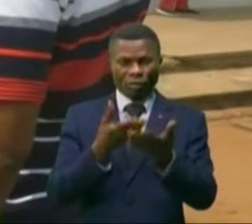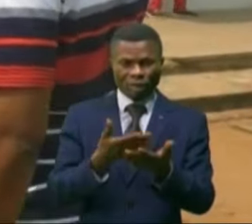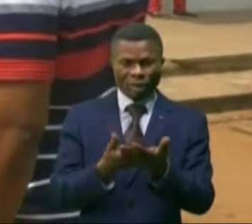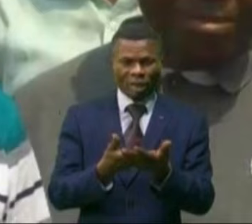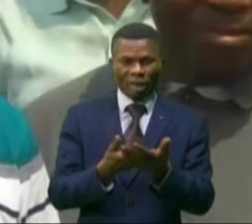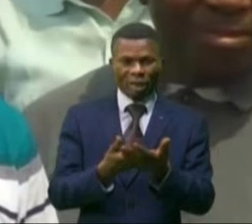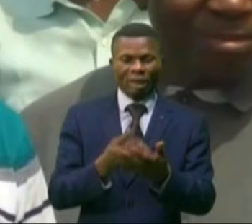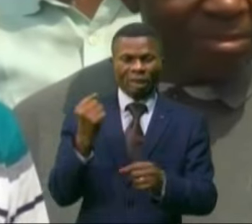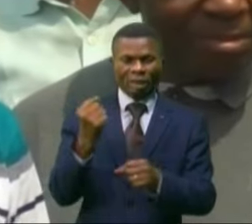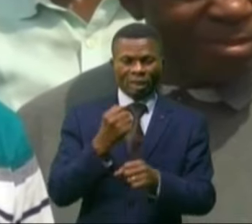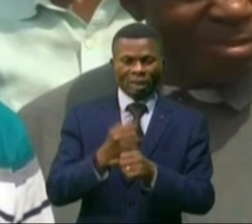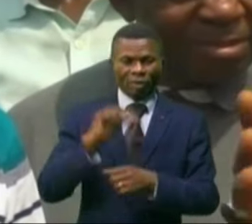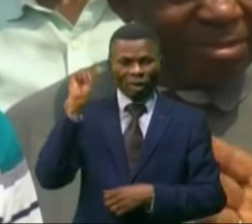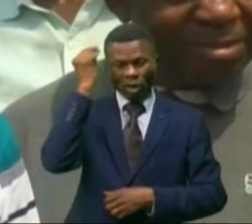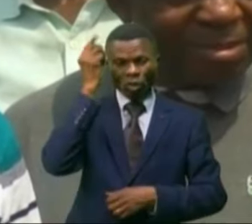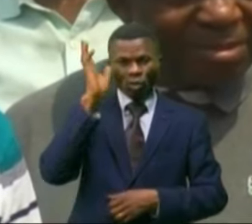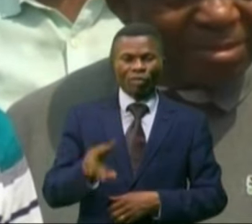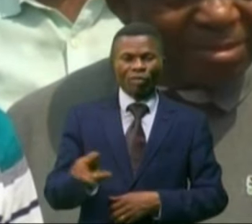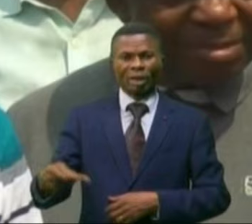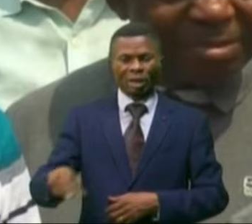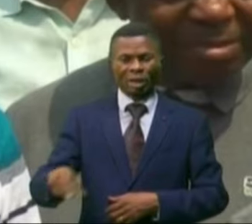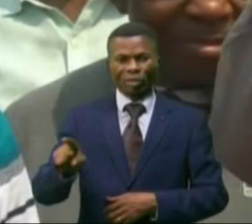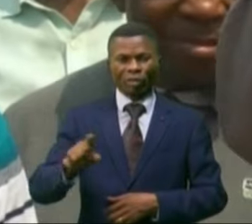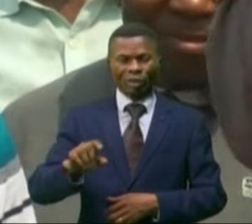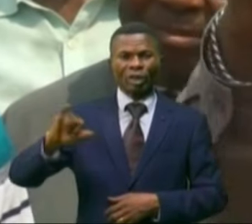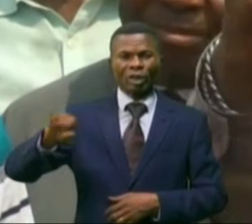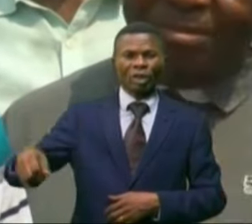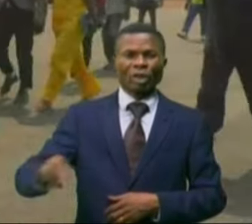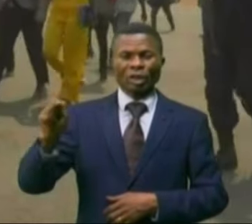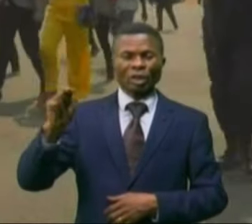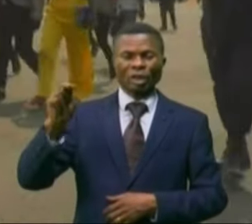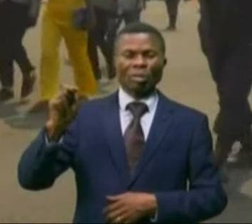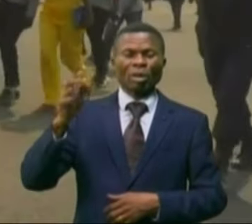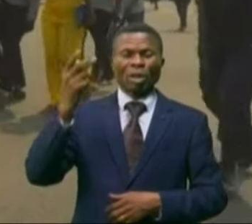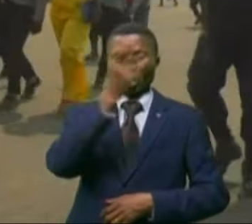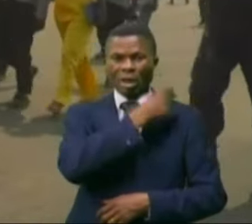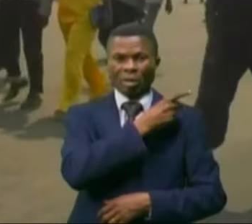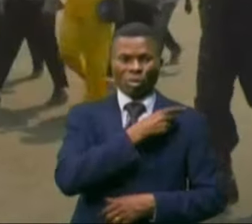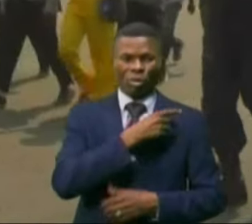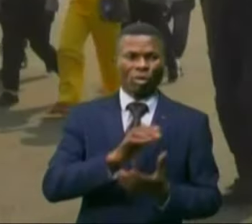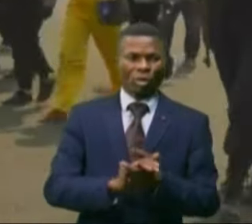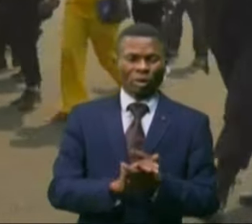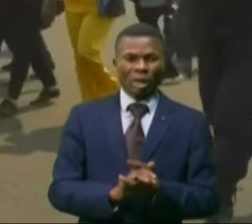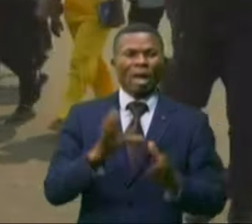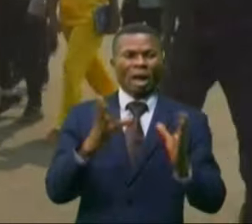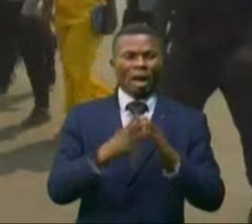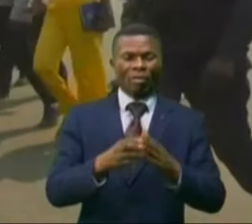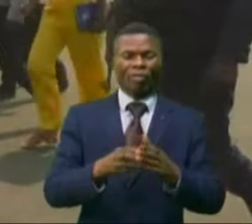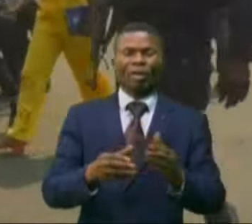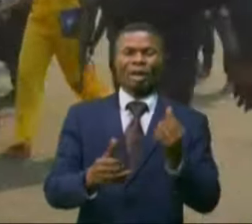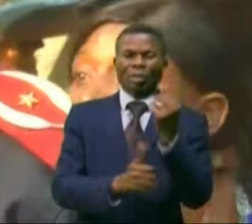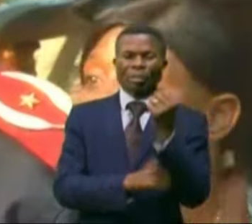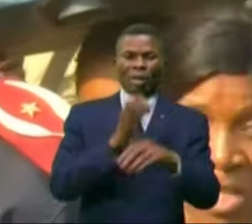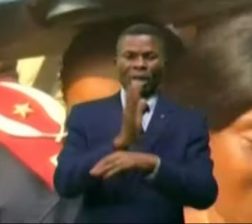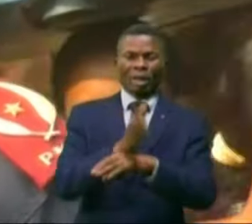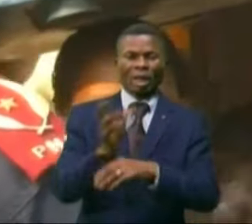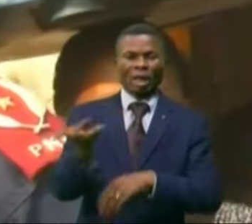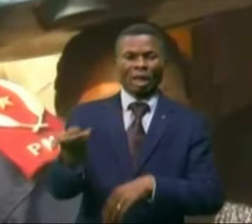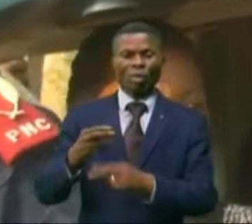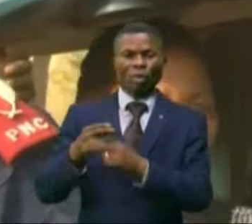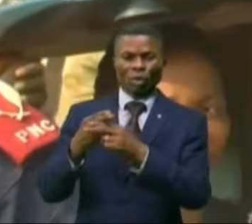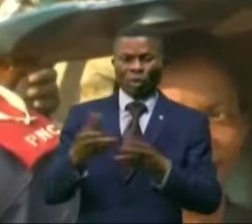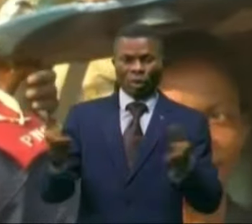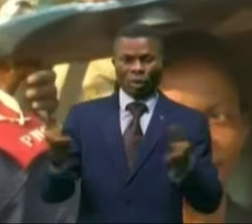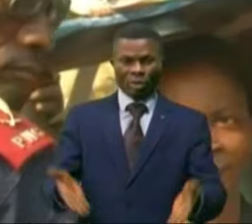d'inspection, le gouverneur de province Jean-Paul Mbouy-Bouakapo, qui avait dans sa suite quelques membres du conseil provincial de sécurité,